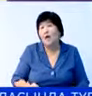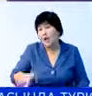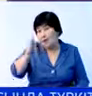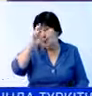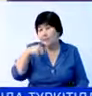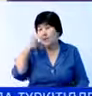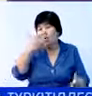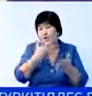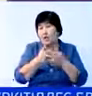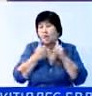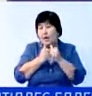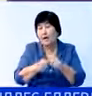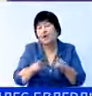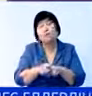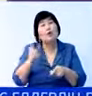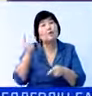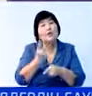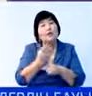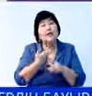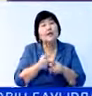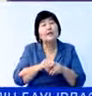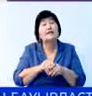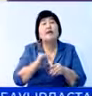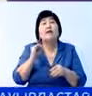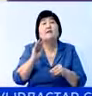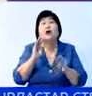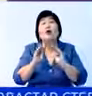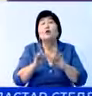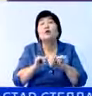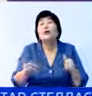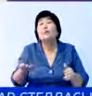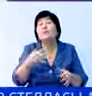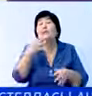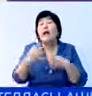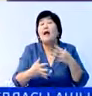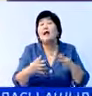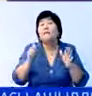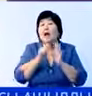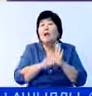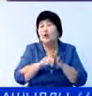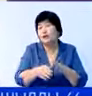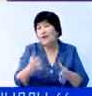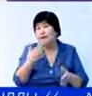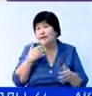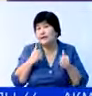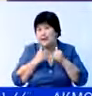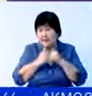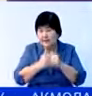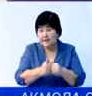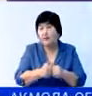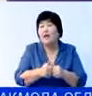Мемлекеттік жекеменшік әріптестік бұл бірінші кезекте инфрақұрылымды дамыту. Біз әлемдік талдау бойынша және шетелдік